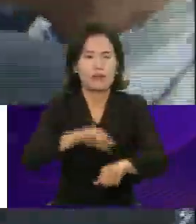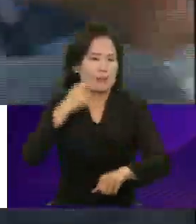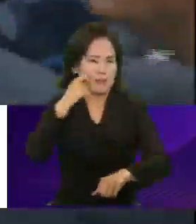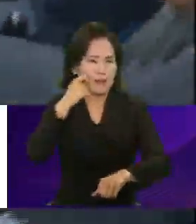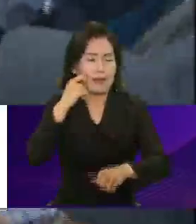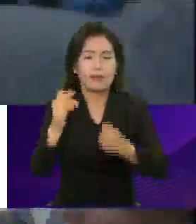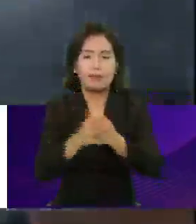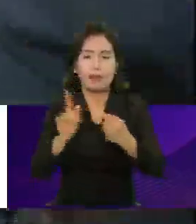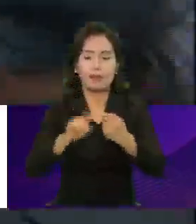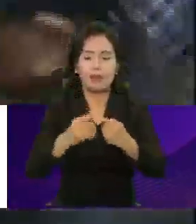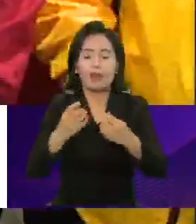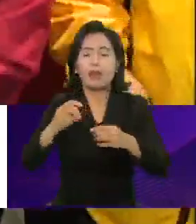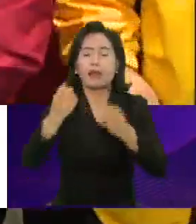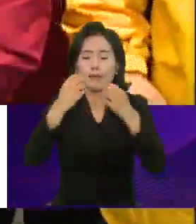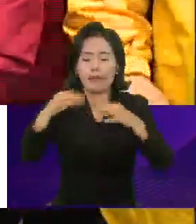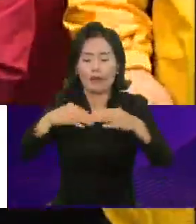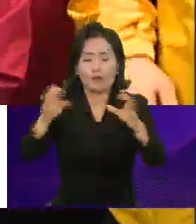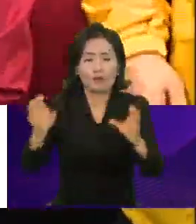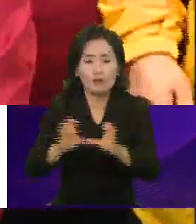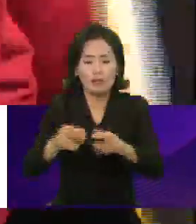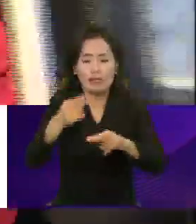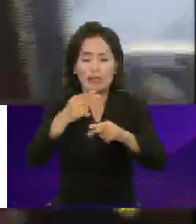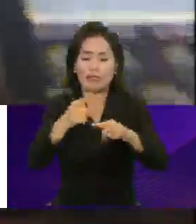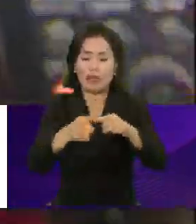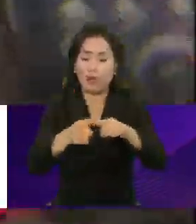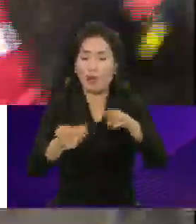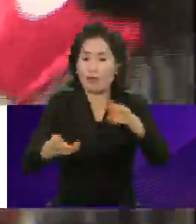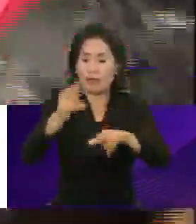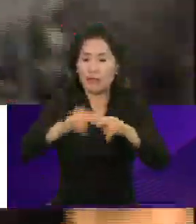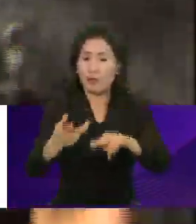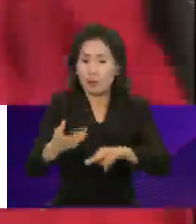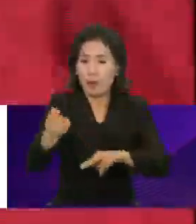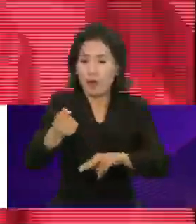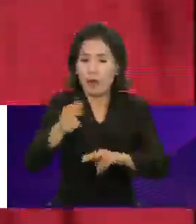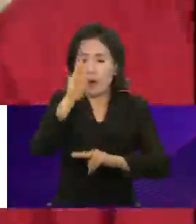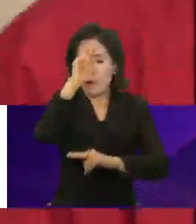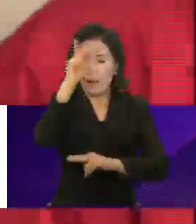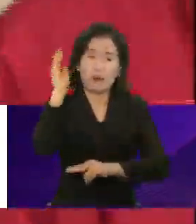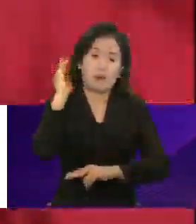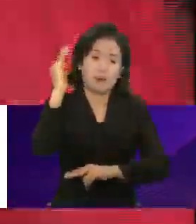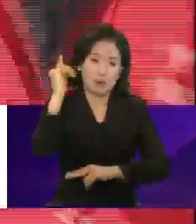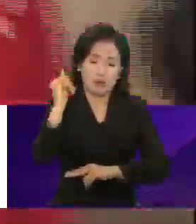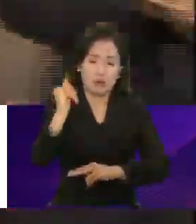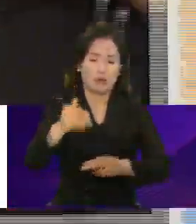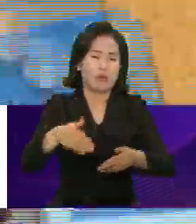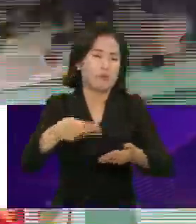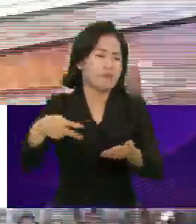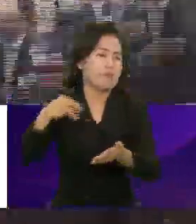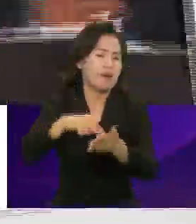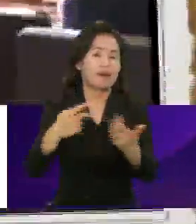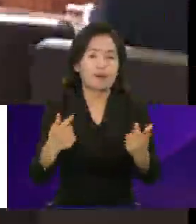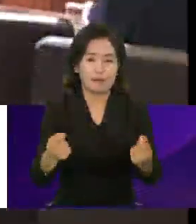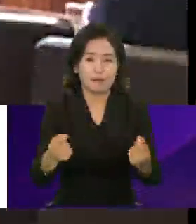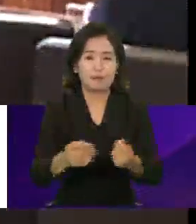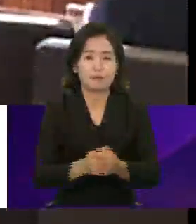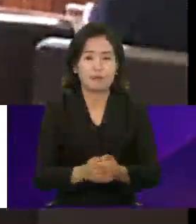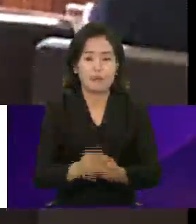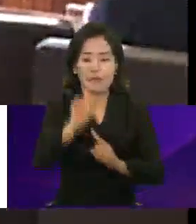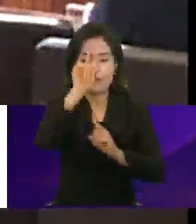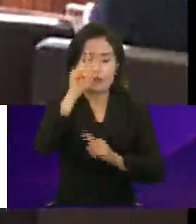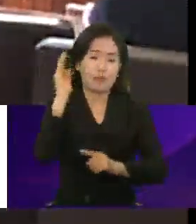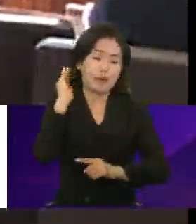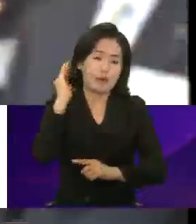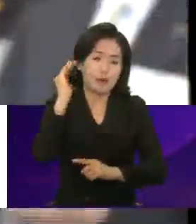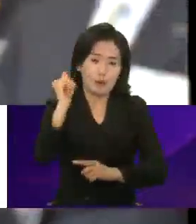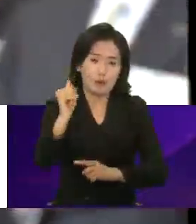전국적으로 새누리당의 과반 의석을 내줘 박근혜 정권 탄생에 교두보만 쌓아줬습니다. 이명박